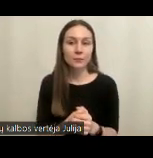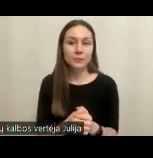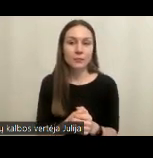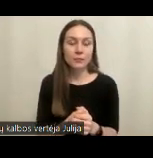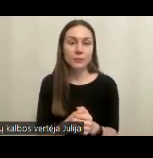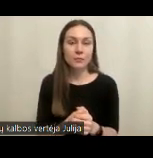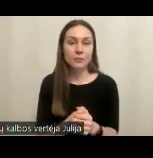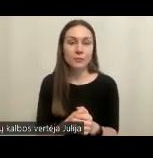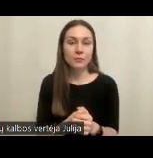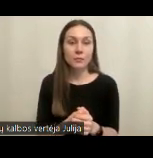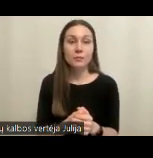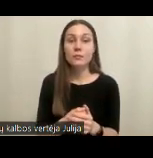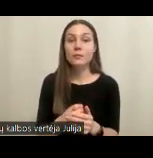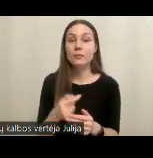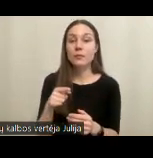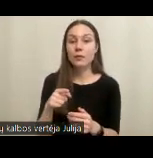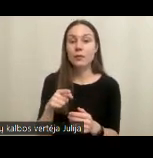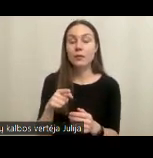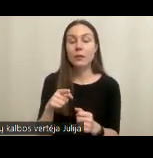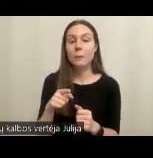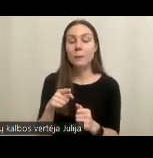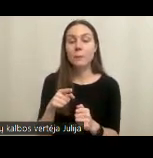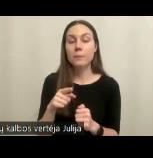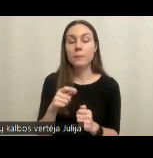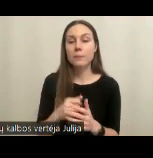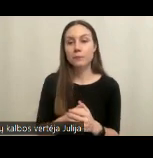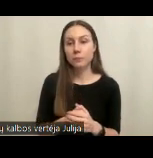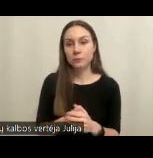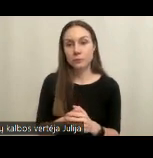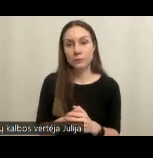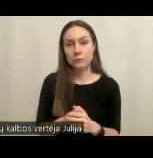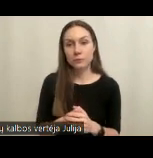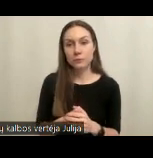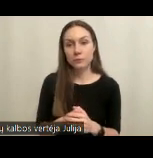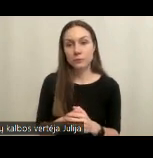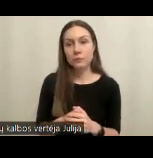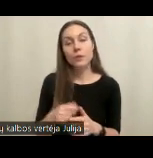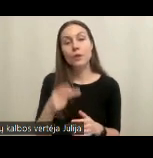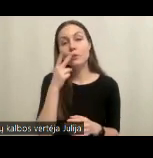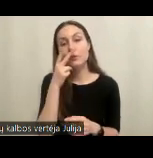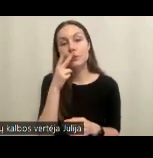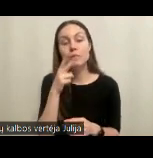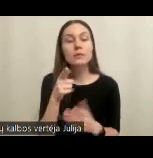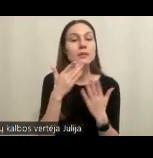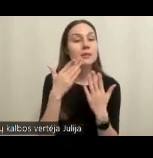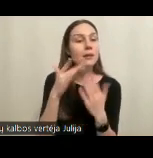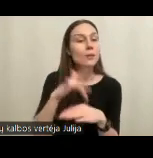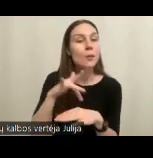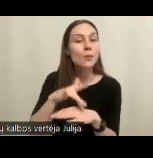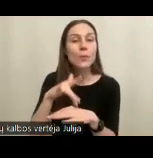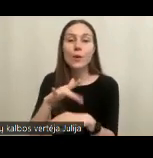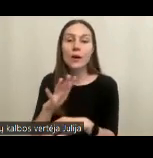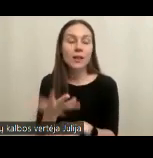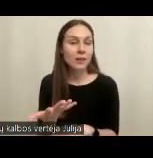Aš dabar tik tai įjungiau, taip. Mes tiesiog pasižiūrime, kas ką skaito.